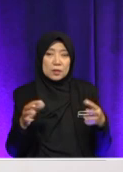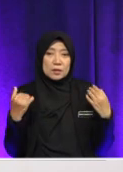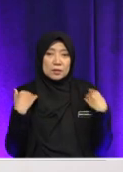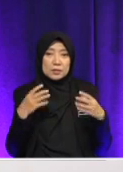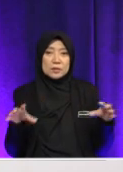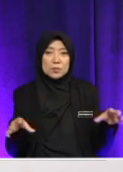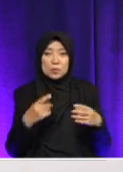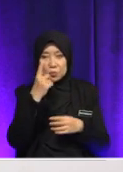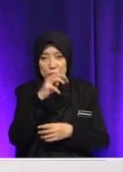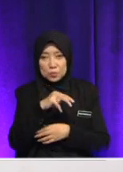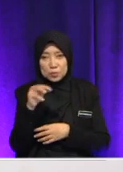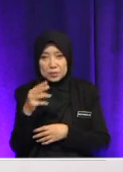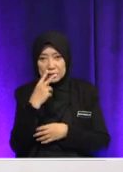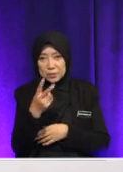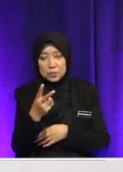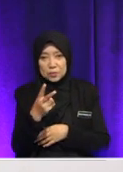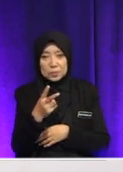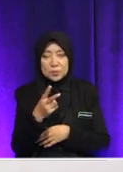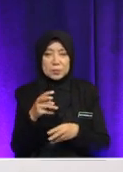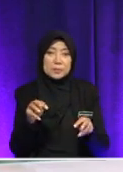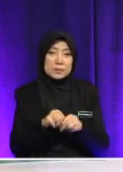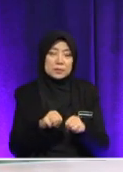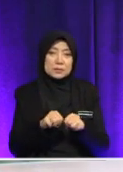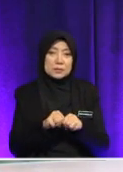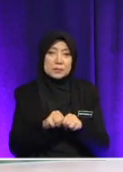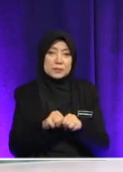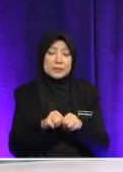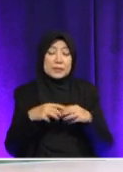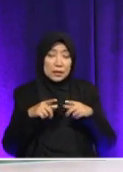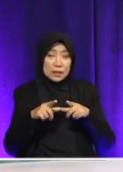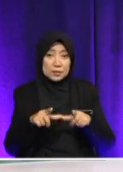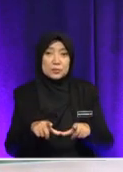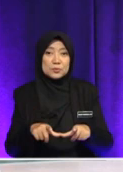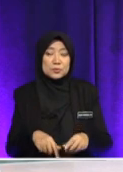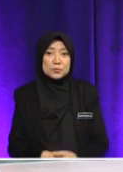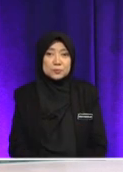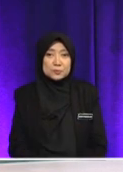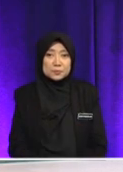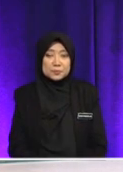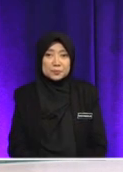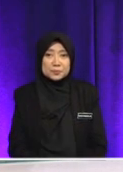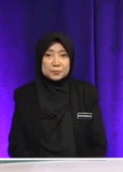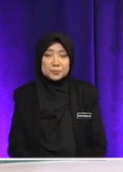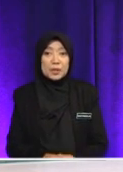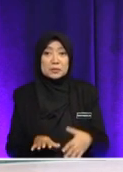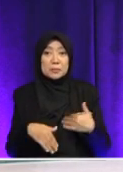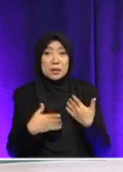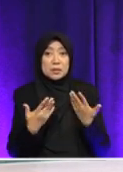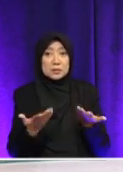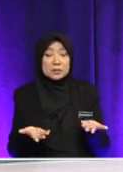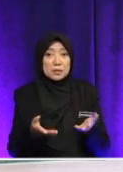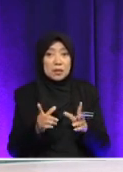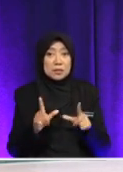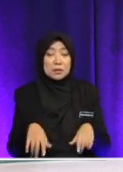murid-murid nah ini adalah kayu lah oke sekarang ini besi